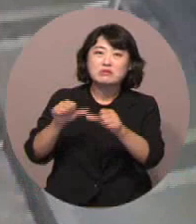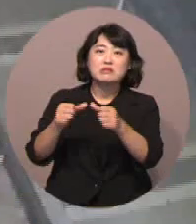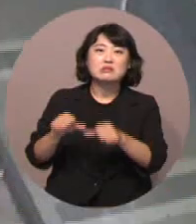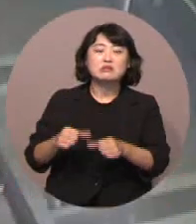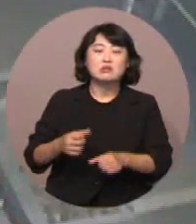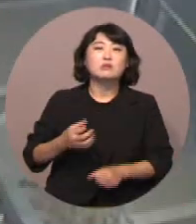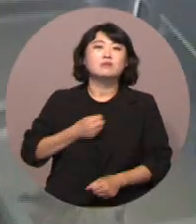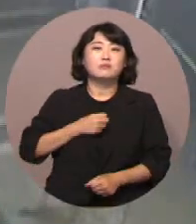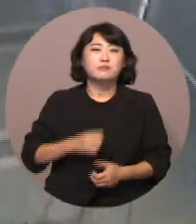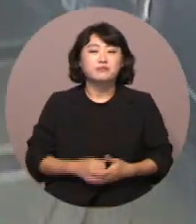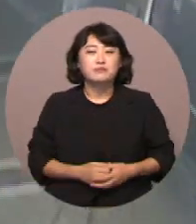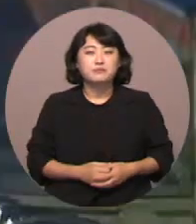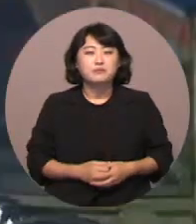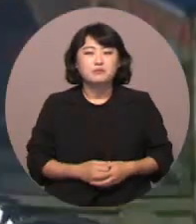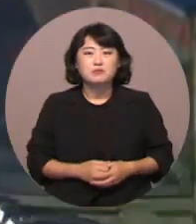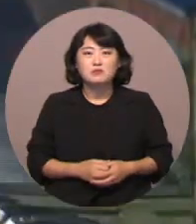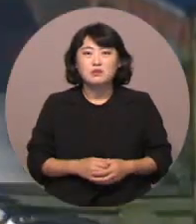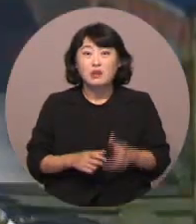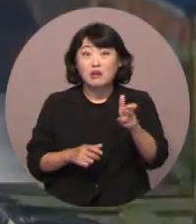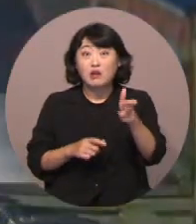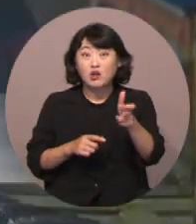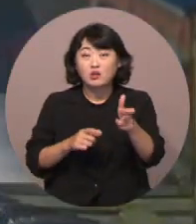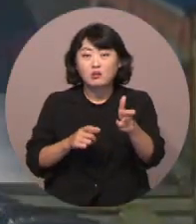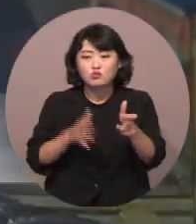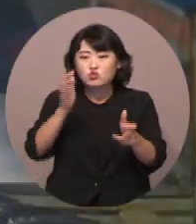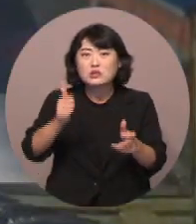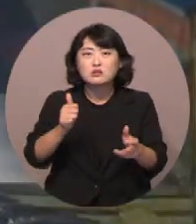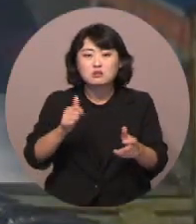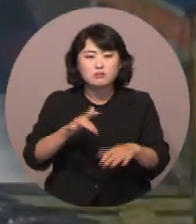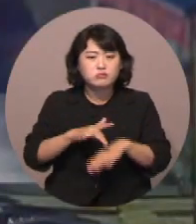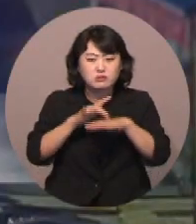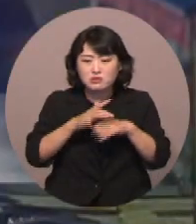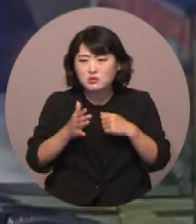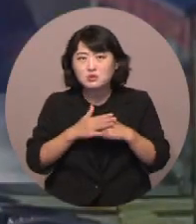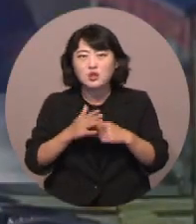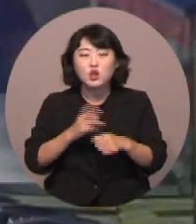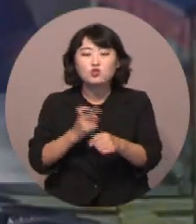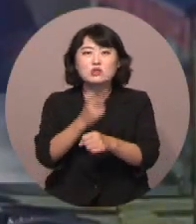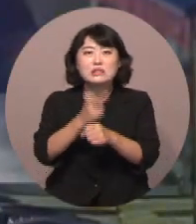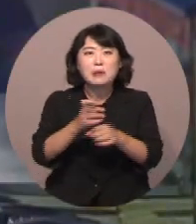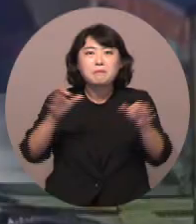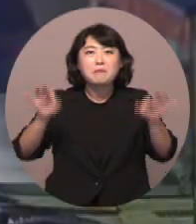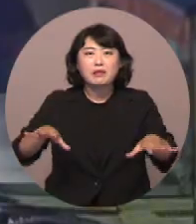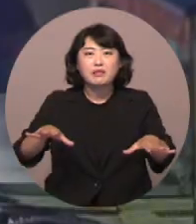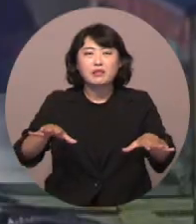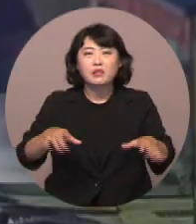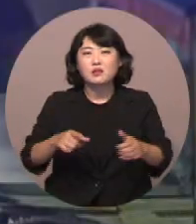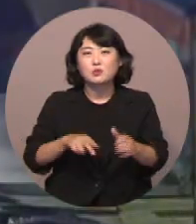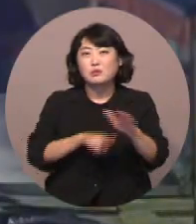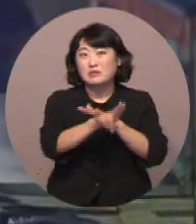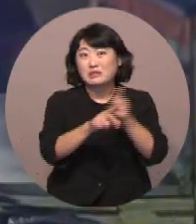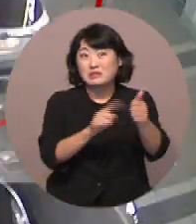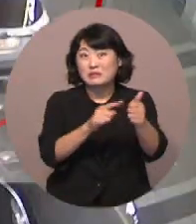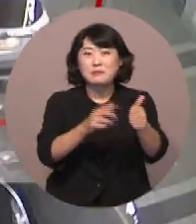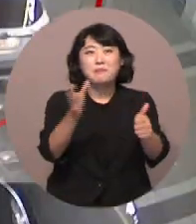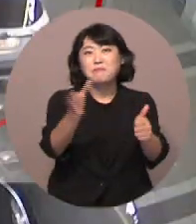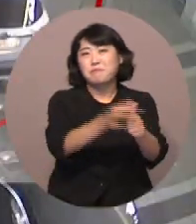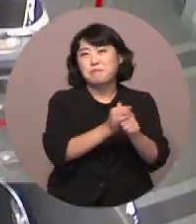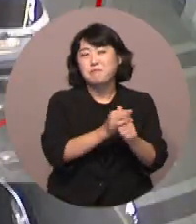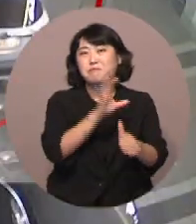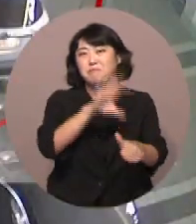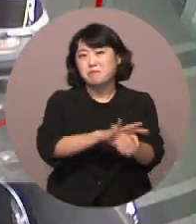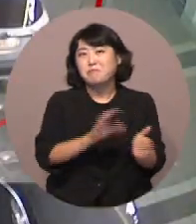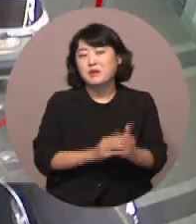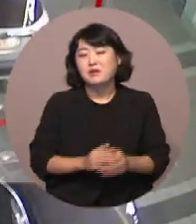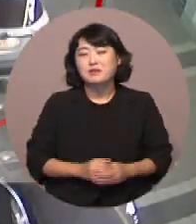차가 없어졌다는 차주에 신고를 받고 출동한 경찰은 범행 12시간 만에 달아난 운전자를 붙잡았습니다